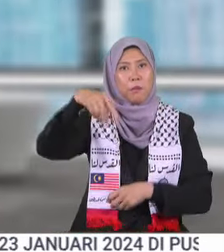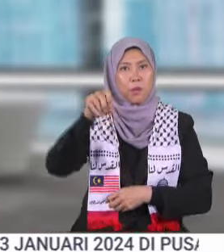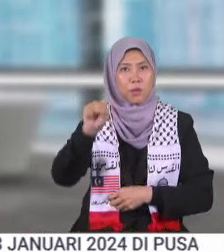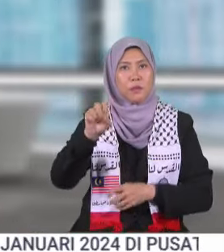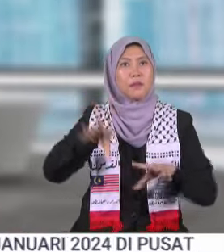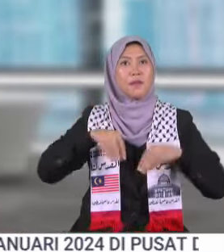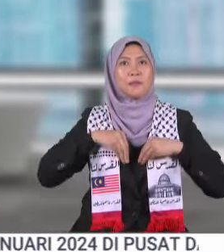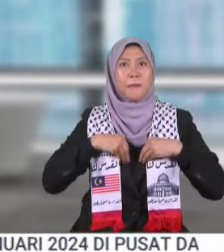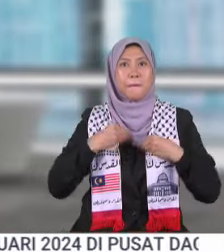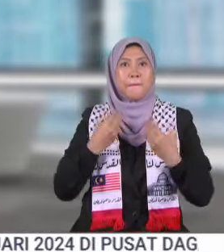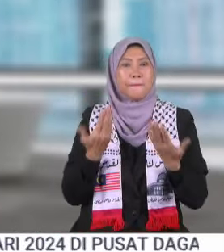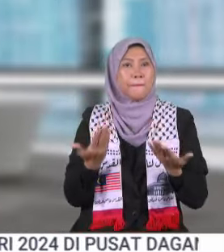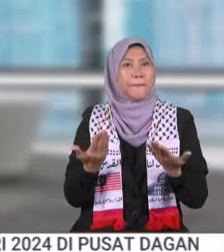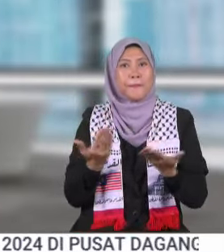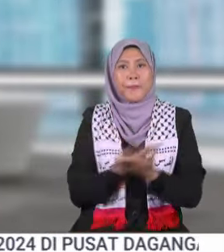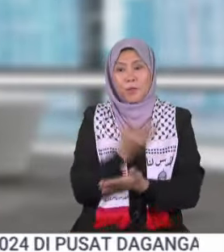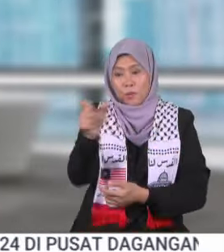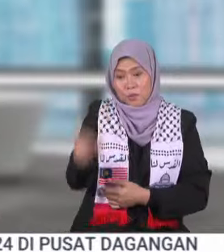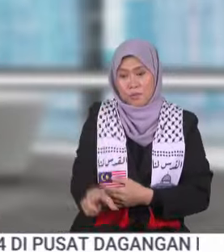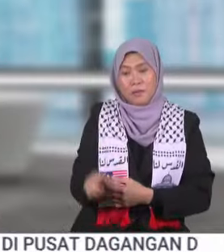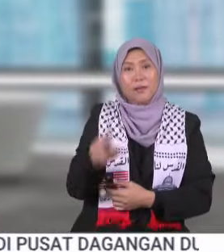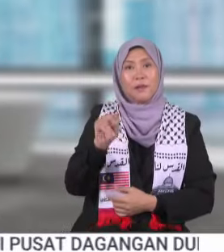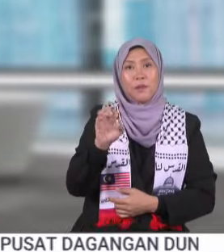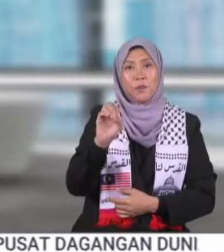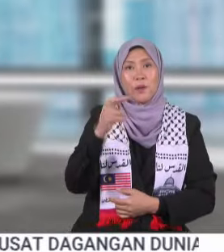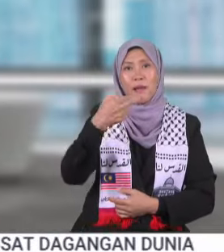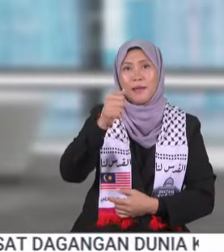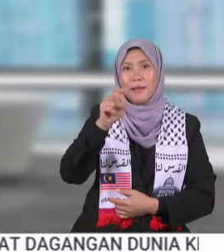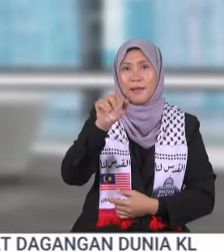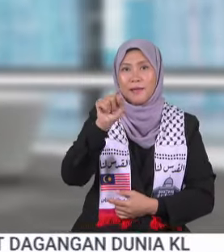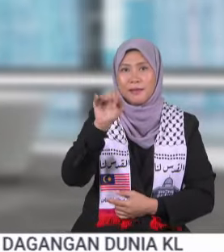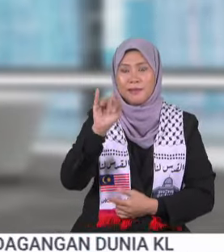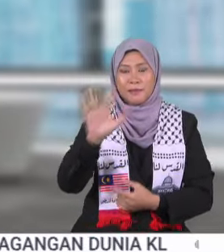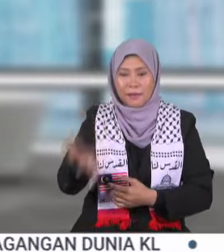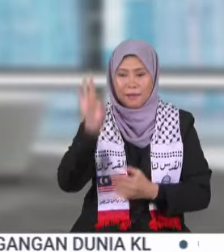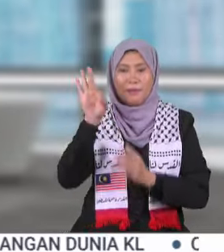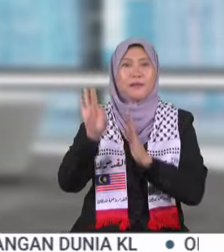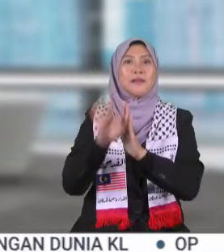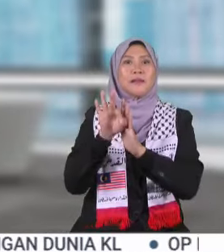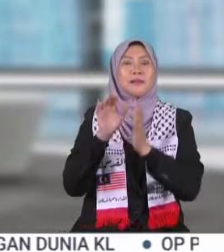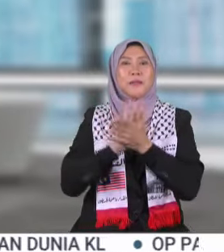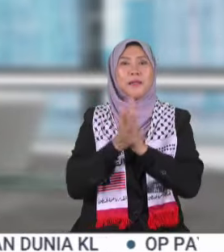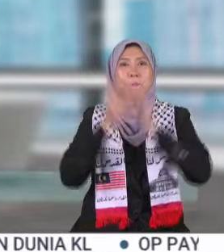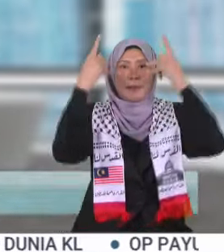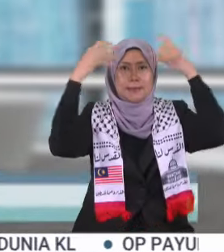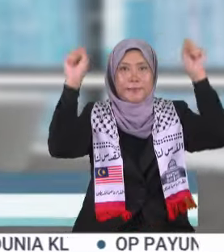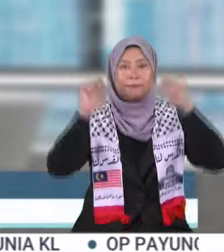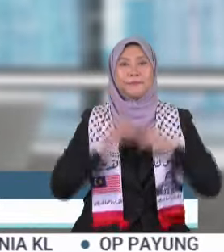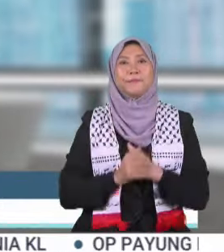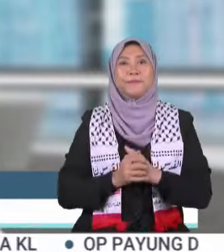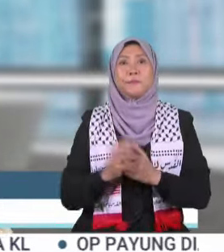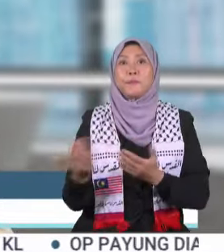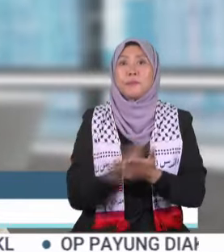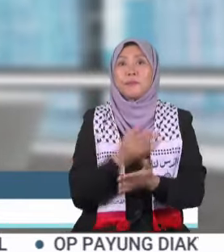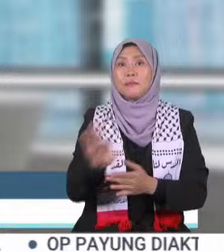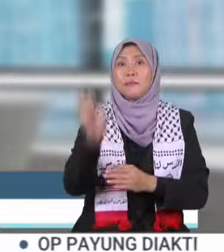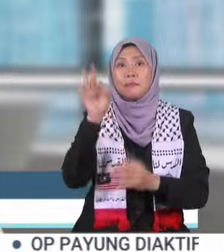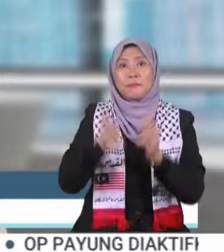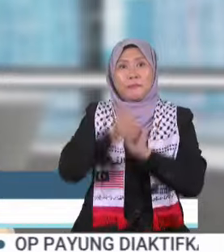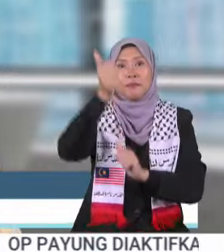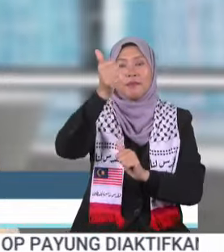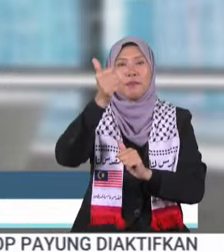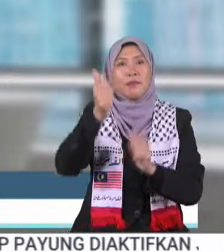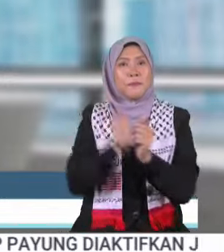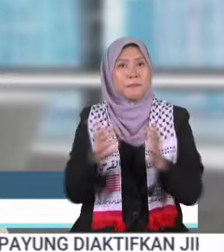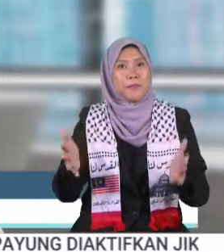menerima nafas baharu apabila norhayati Karim dilantik Presiden badan induk itu norhaati menang tanpa bertanding pada pemilihan mesyuarat